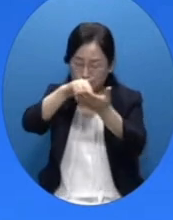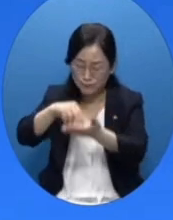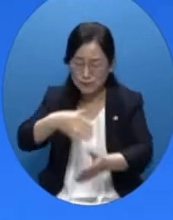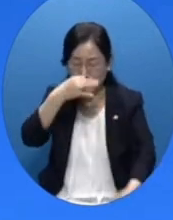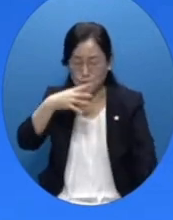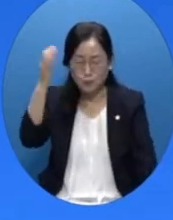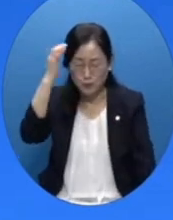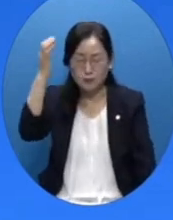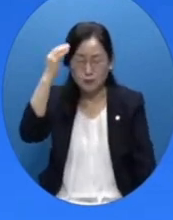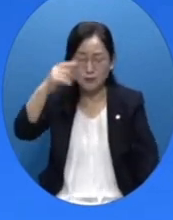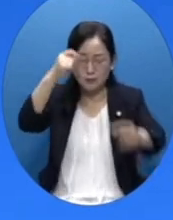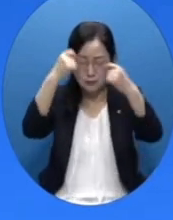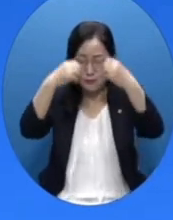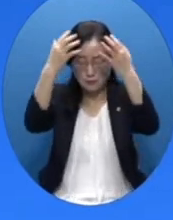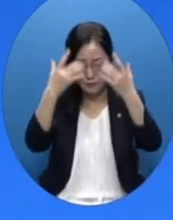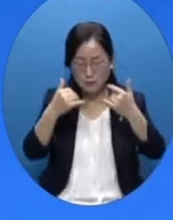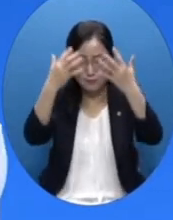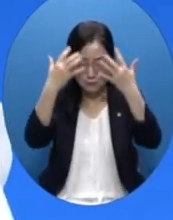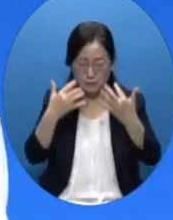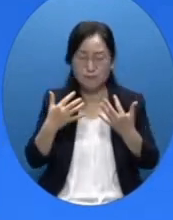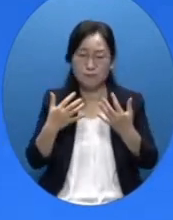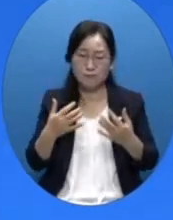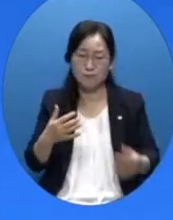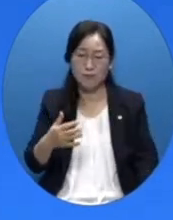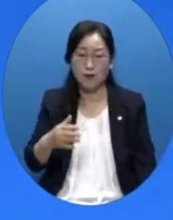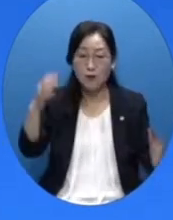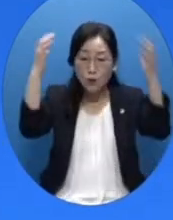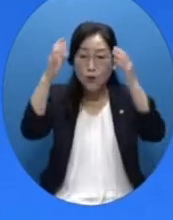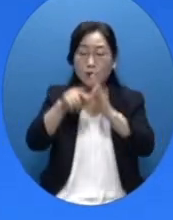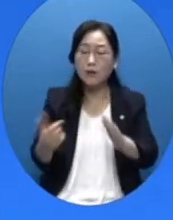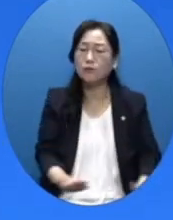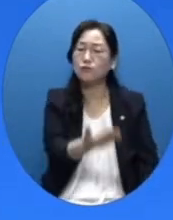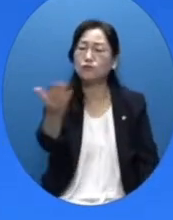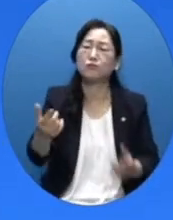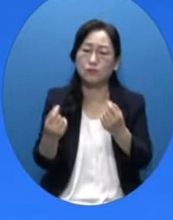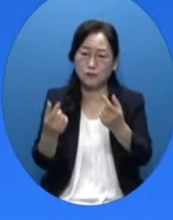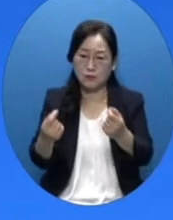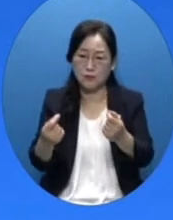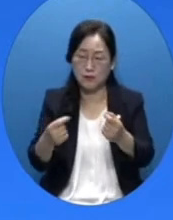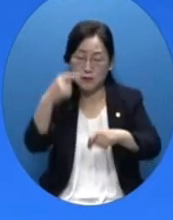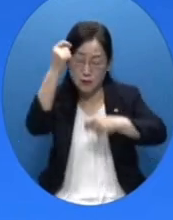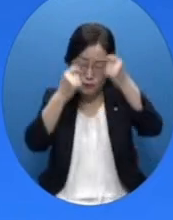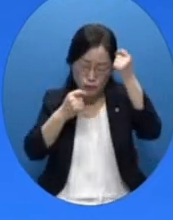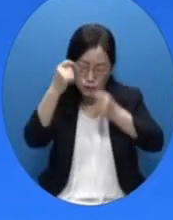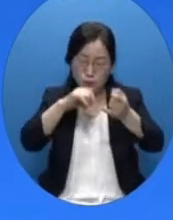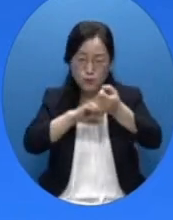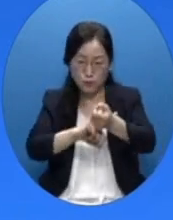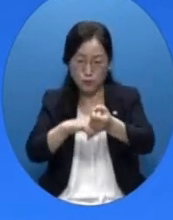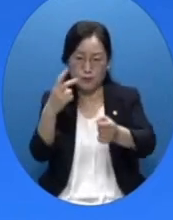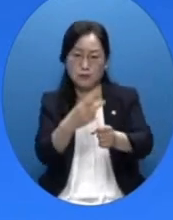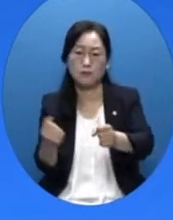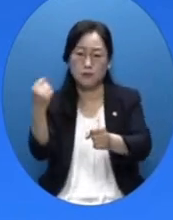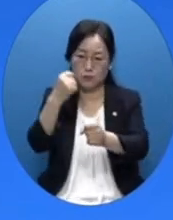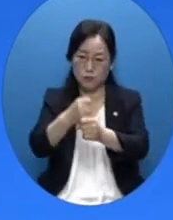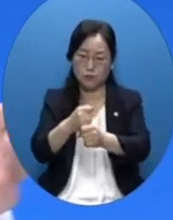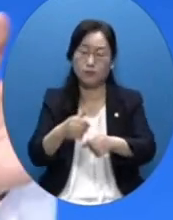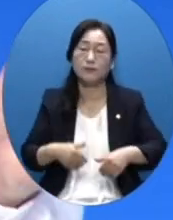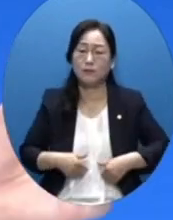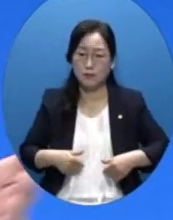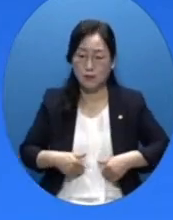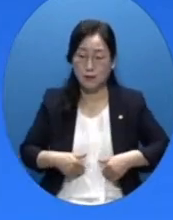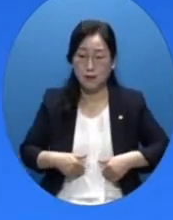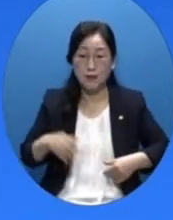많은 눈물을 흘렸습니다 권해 때 우리 눈물의 기도를 회복해야 되는 것입니다 우리가 요즘